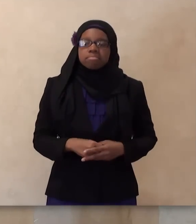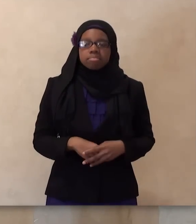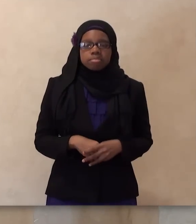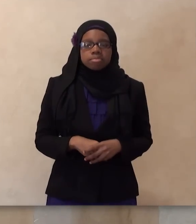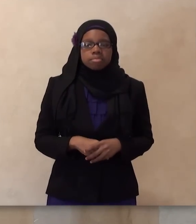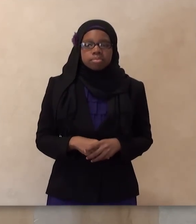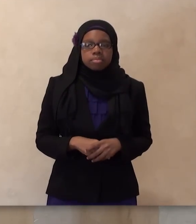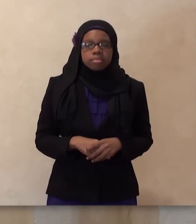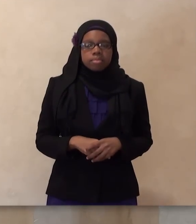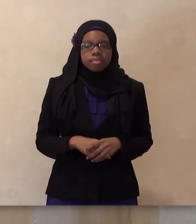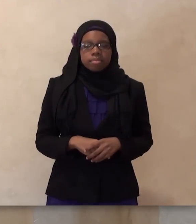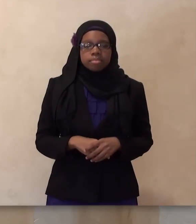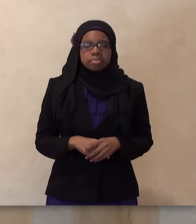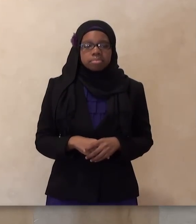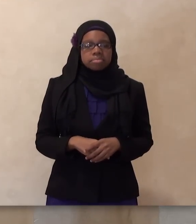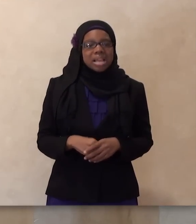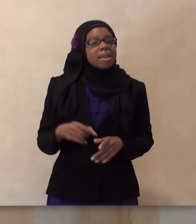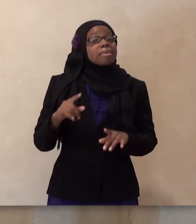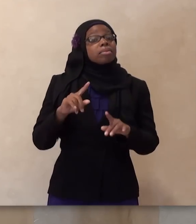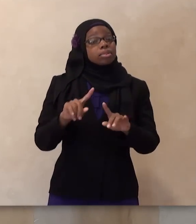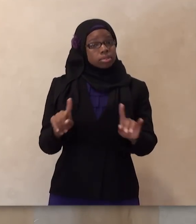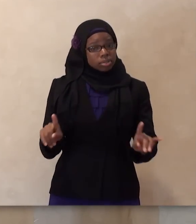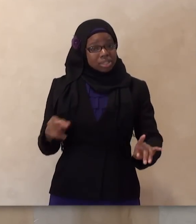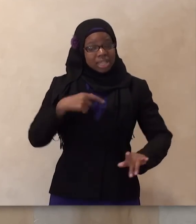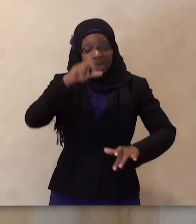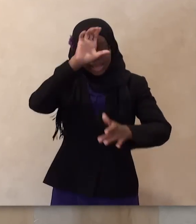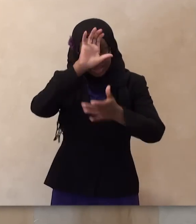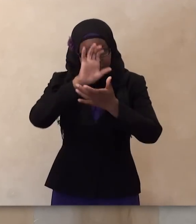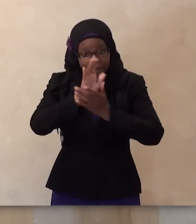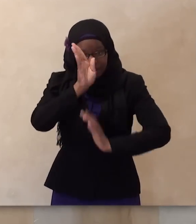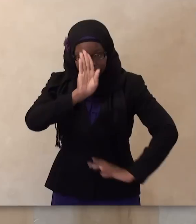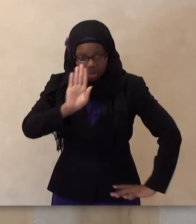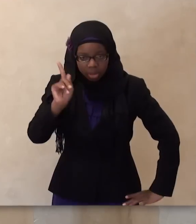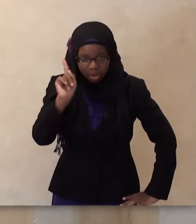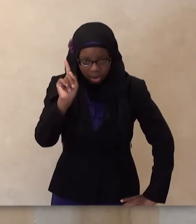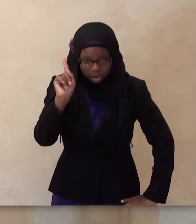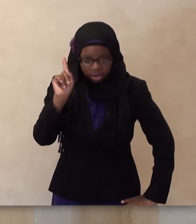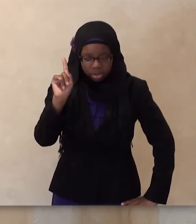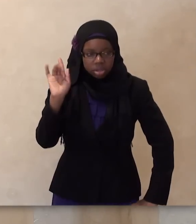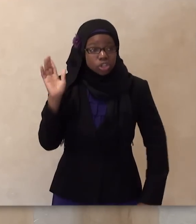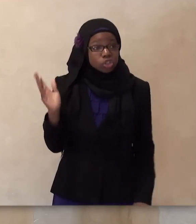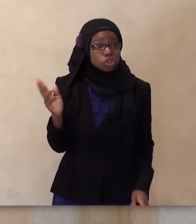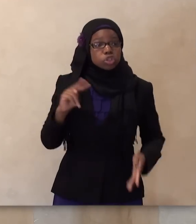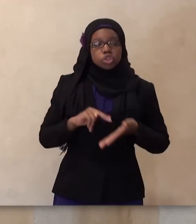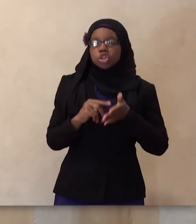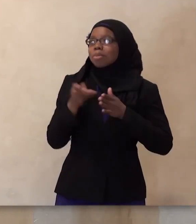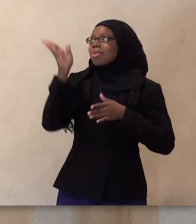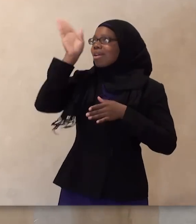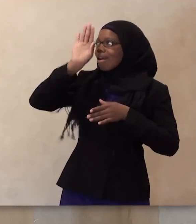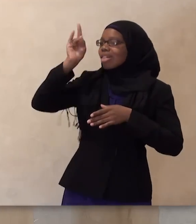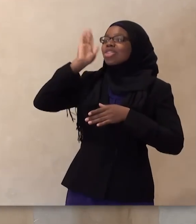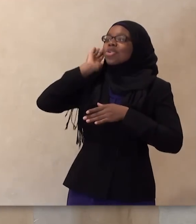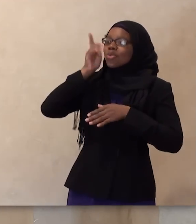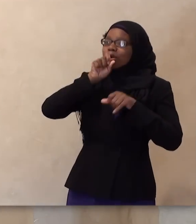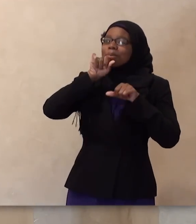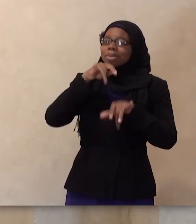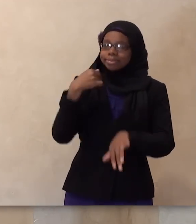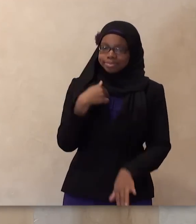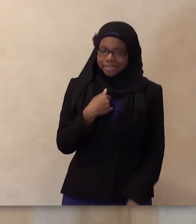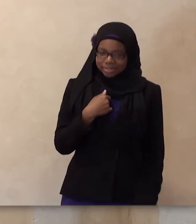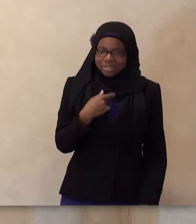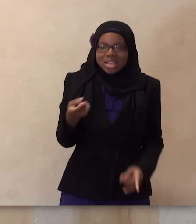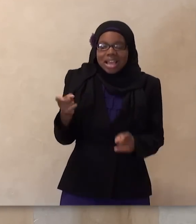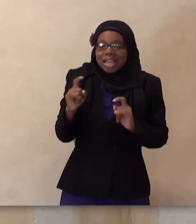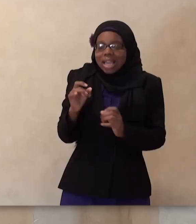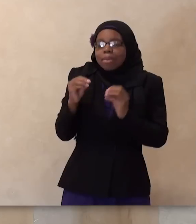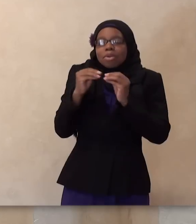مِّنْ جَنَّتِكَ. I believe in Allah. So due to that belief, Allah subhanahu wa ta'ala is going to bless me, and he will give me